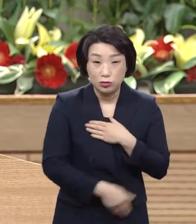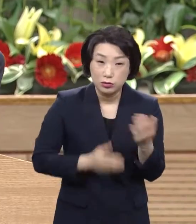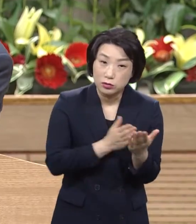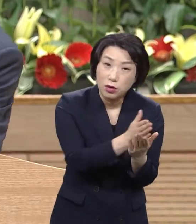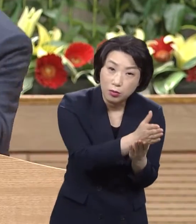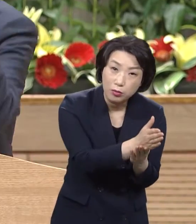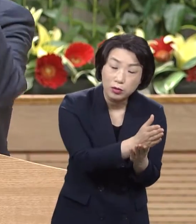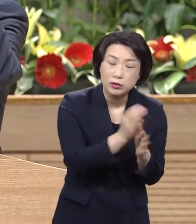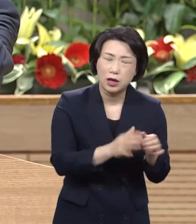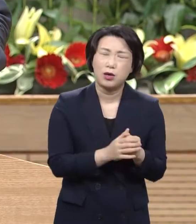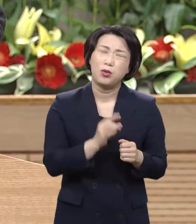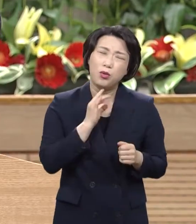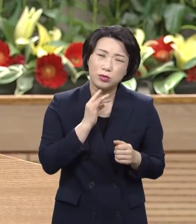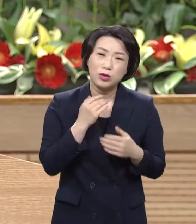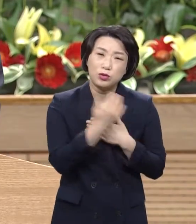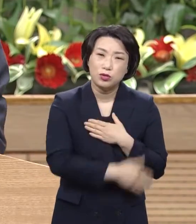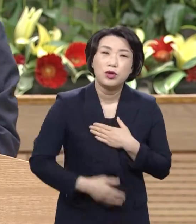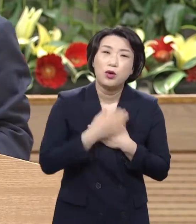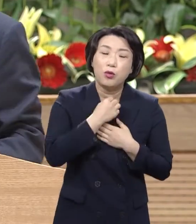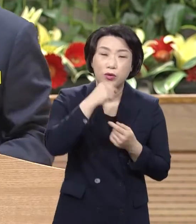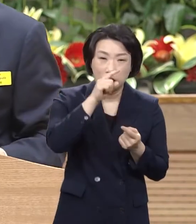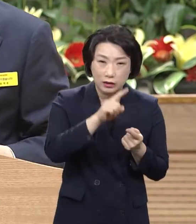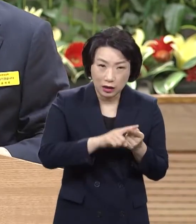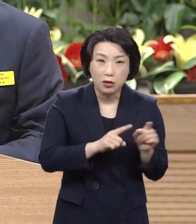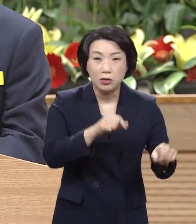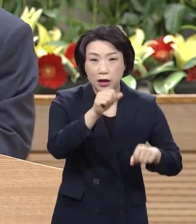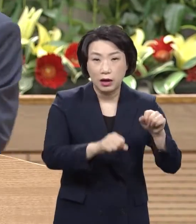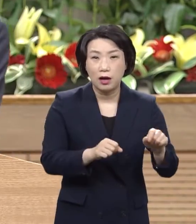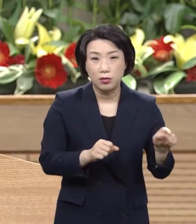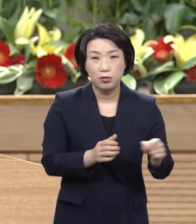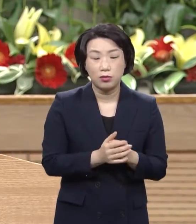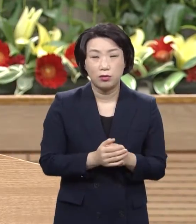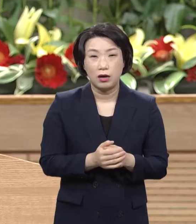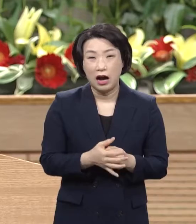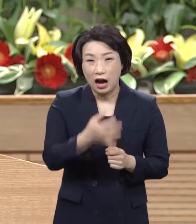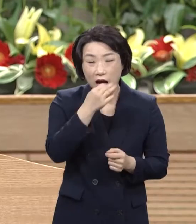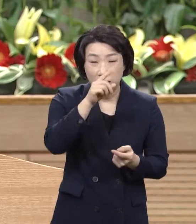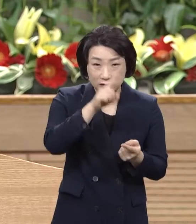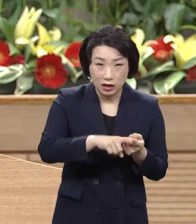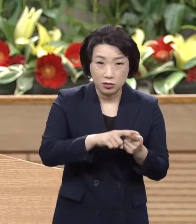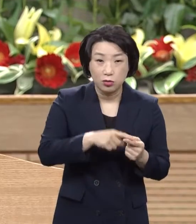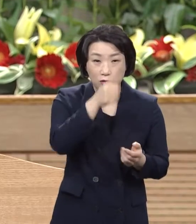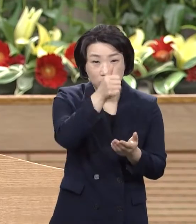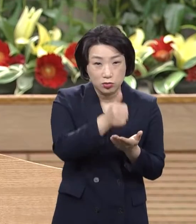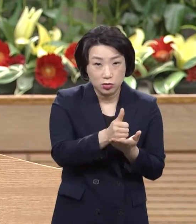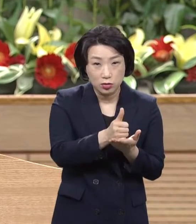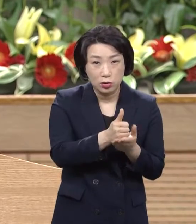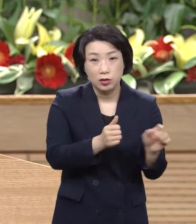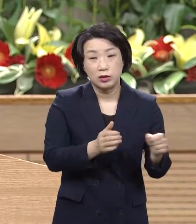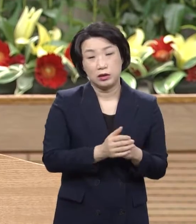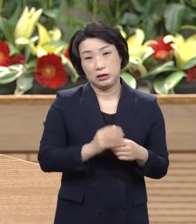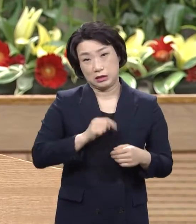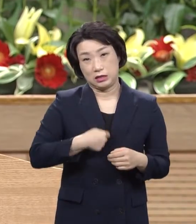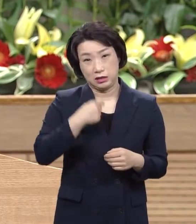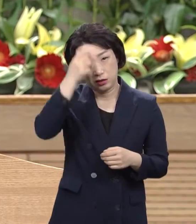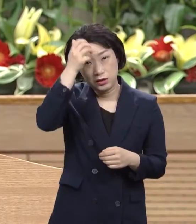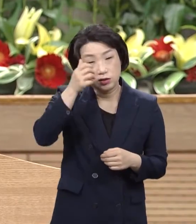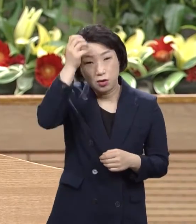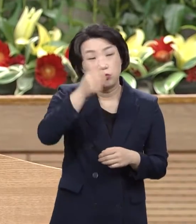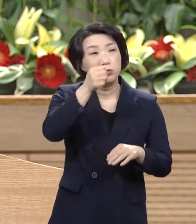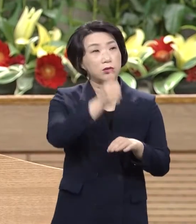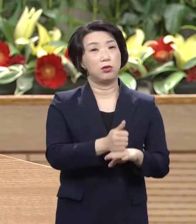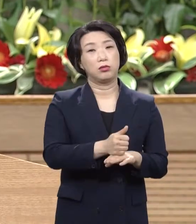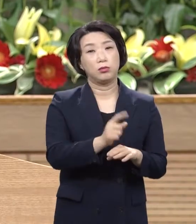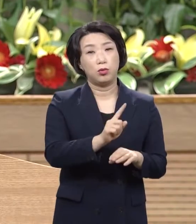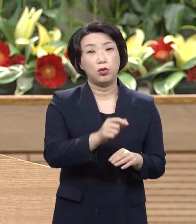중심으로 오직 육신이 원하는 것을 행하며 정욕적인 죄로 자기 영혼을